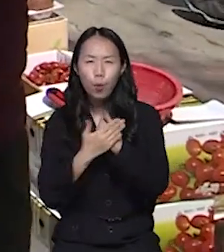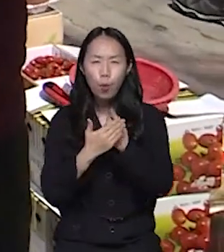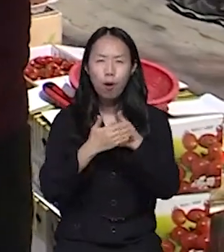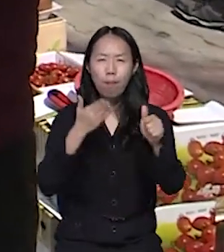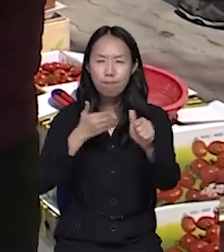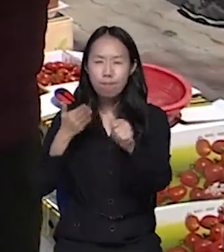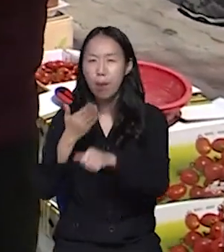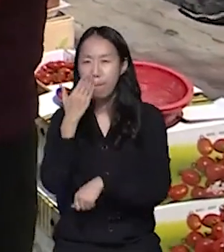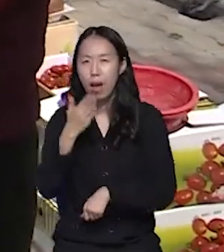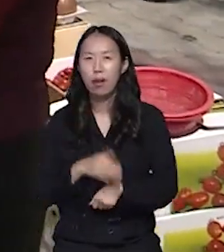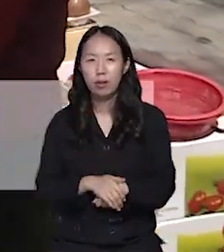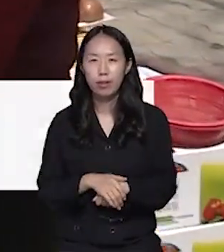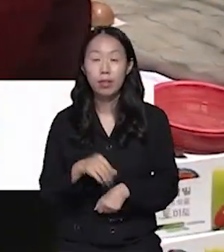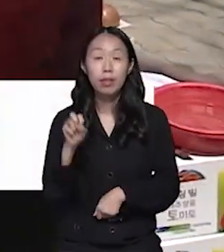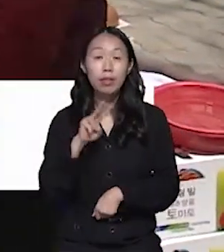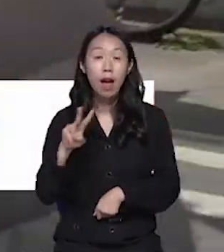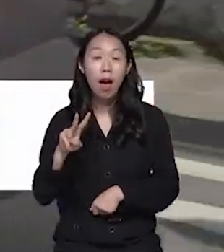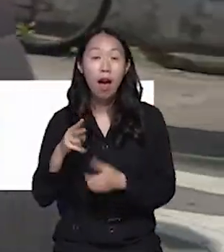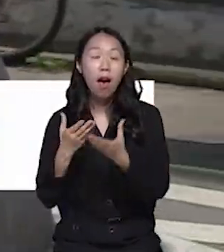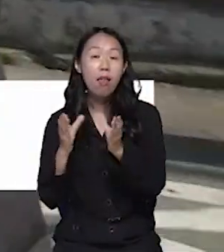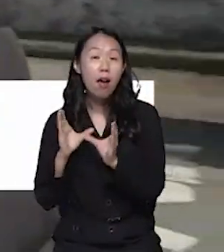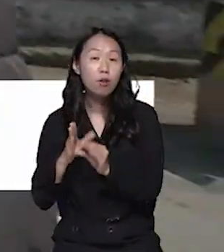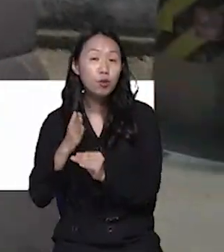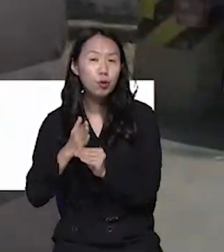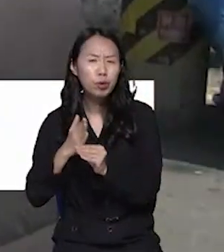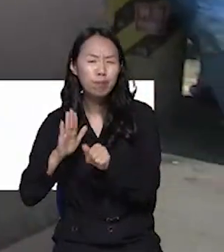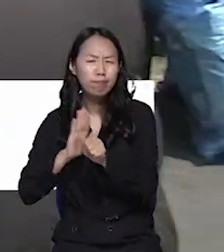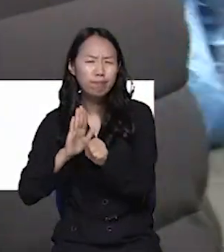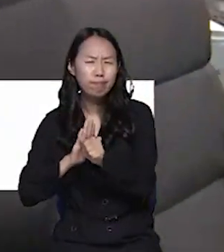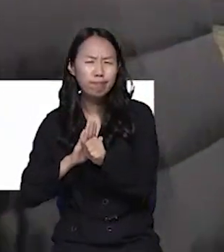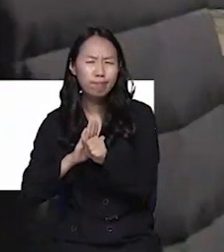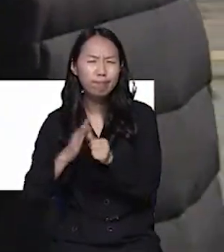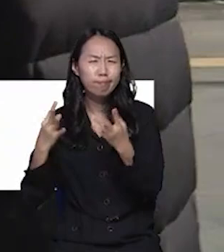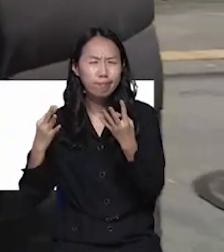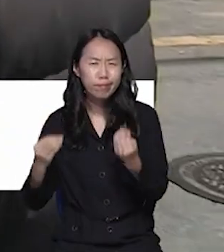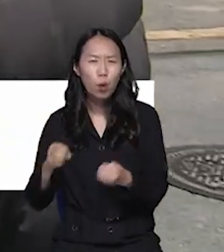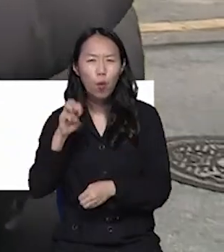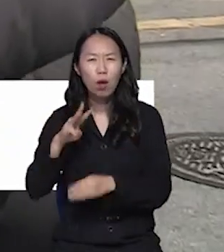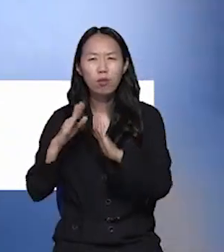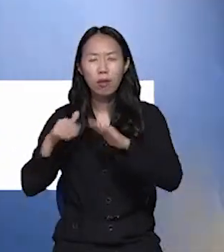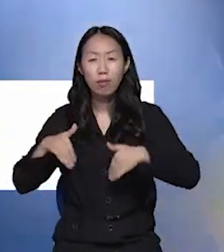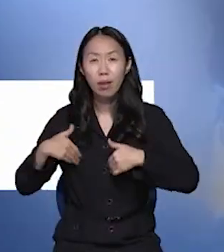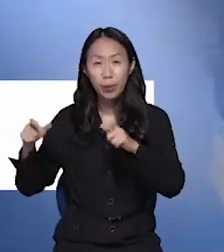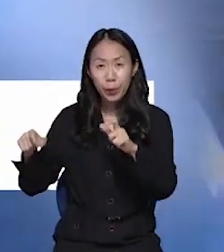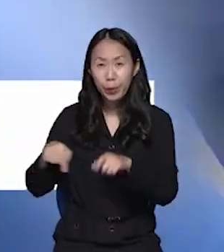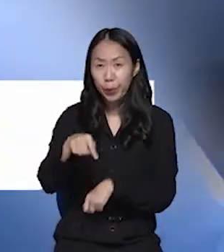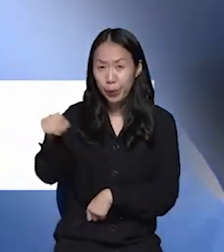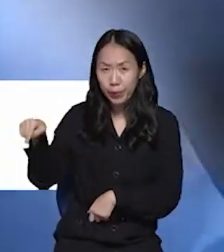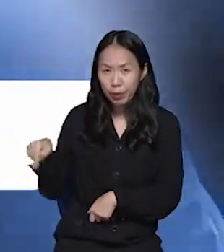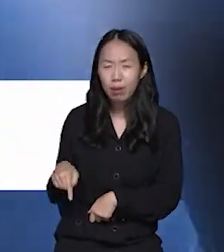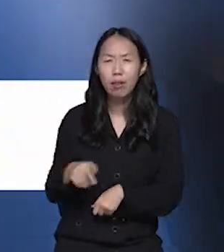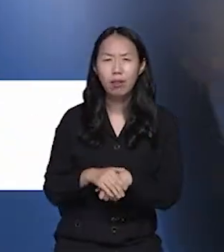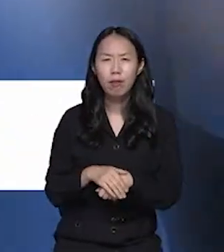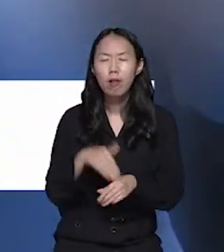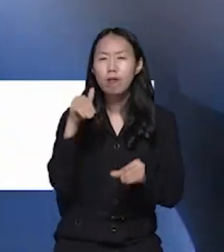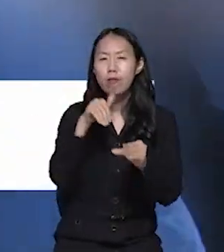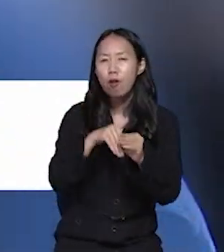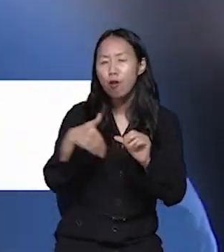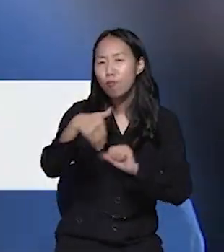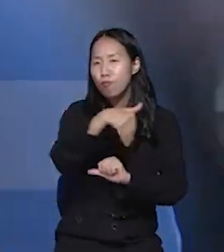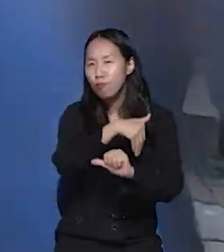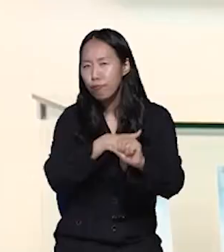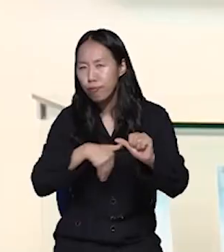특히 야당 중심의 총선 입주자들이 많은 광주 전남에서는 예비 후보들의 선거 운동으로 선거 분위기도 뜨거워질